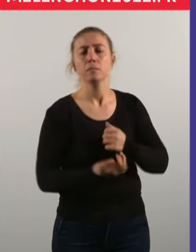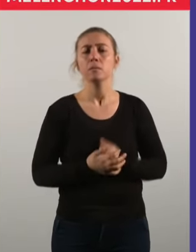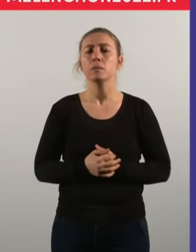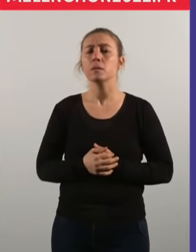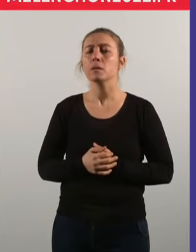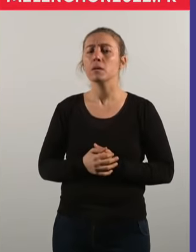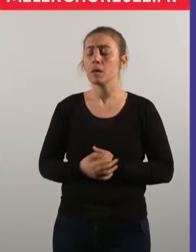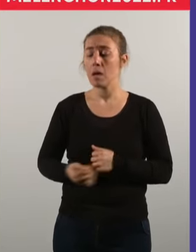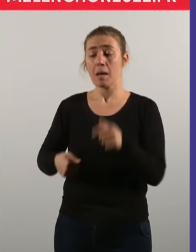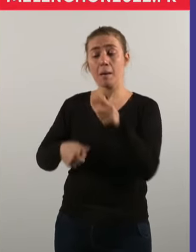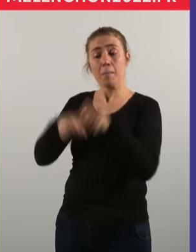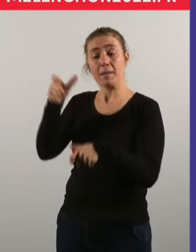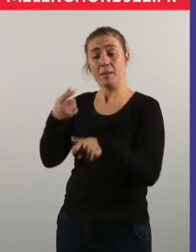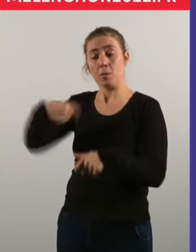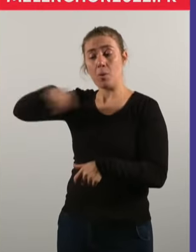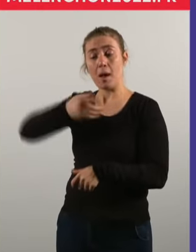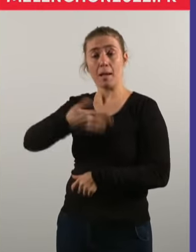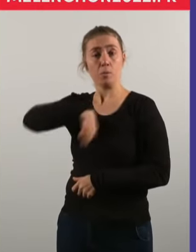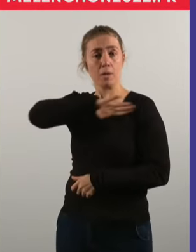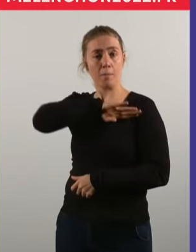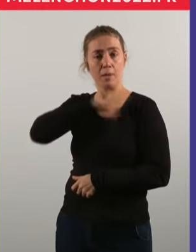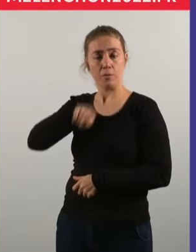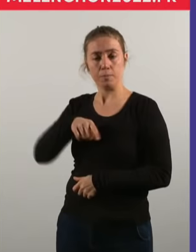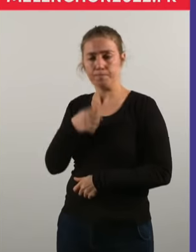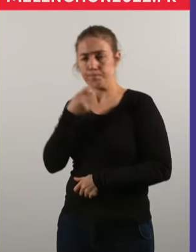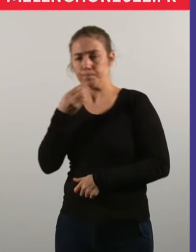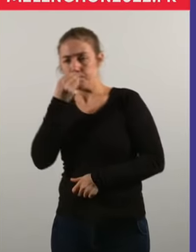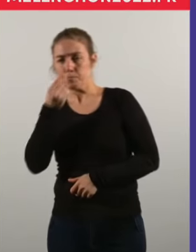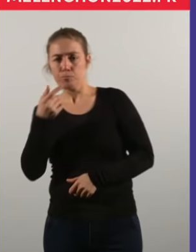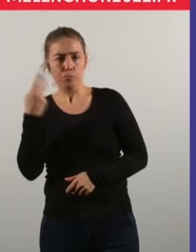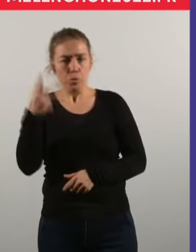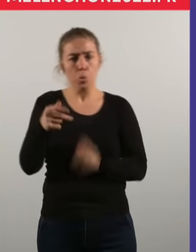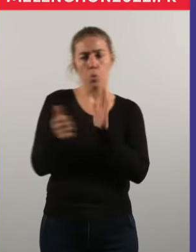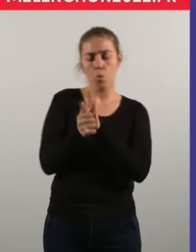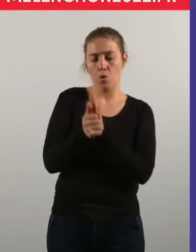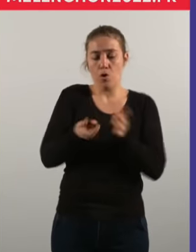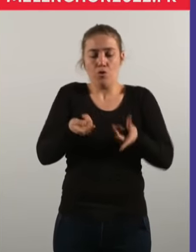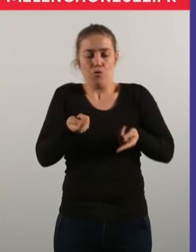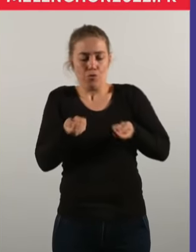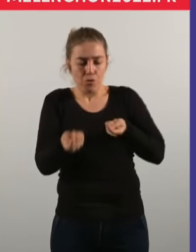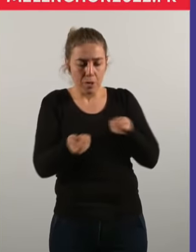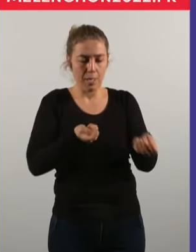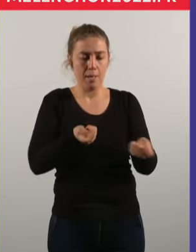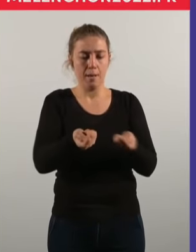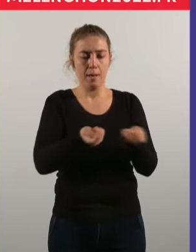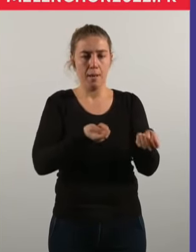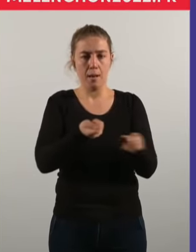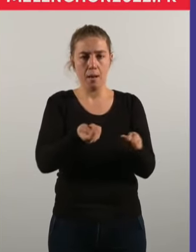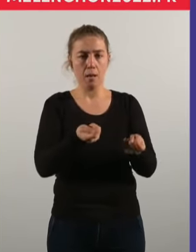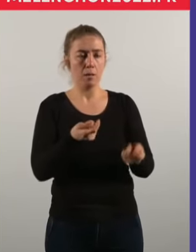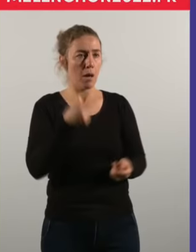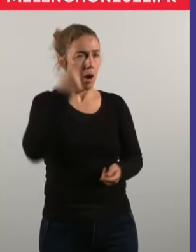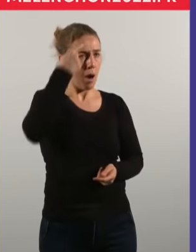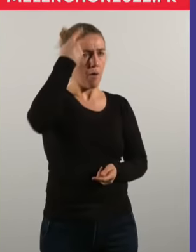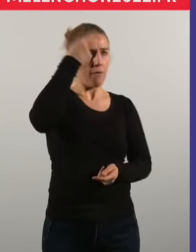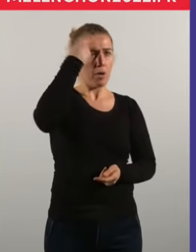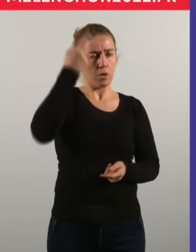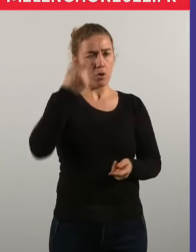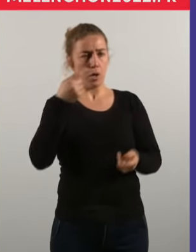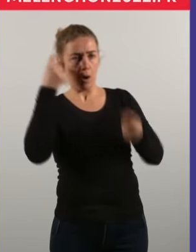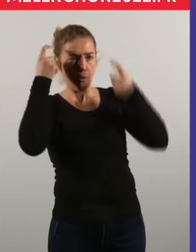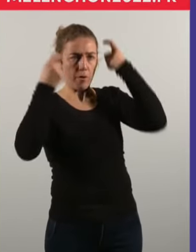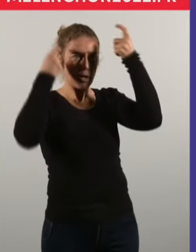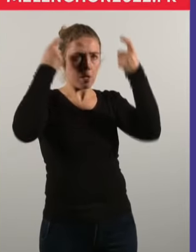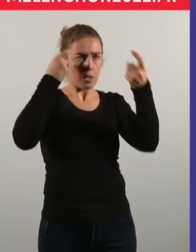ceux qui ont des responsabilités que d'assumer la gestion saine, lucide, tempérée de ce genre de